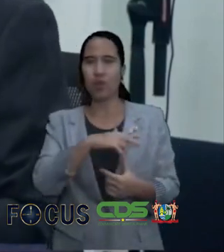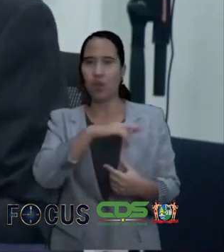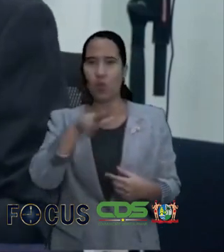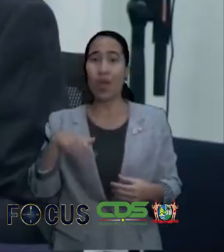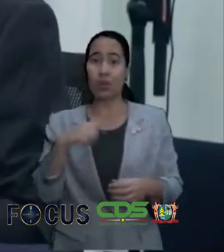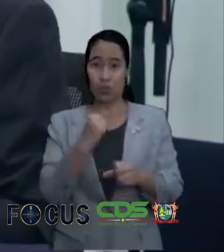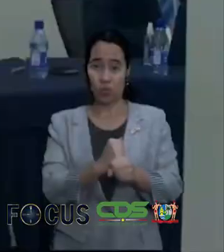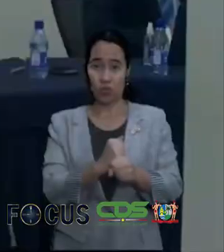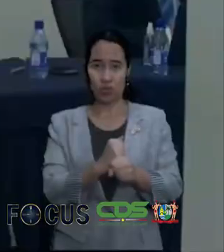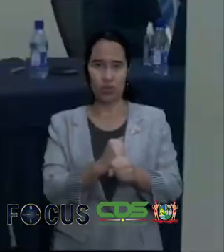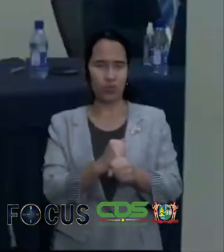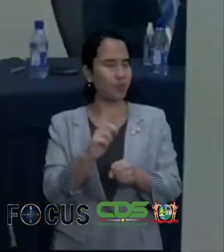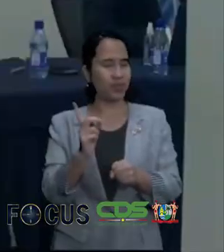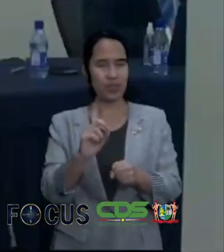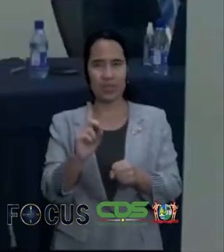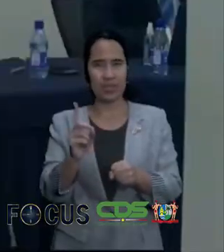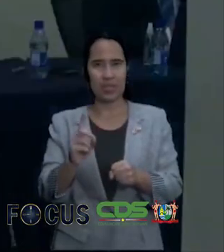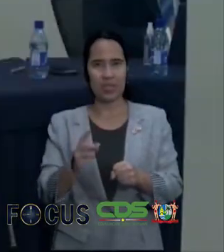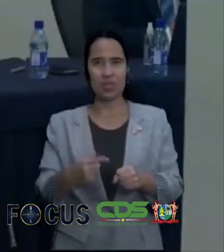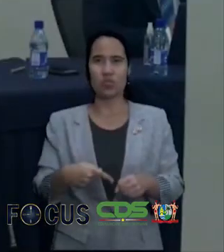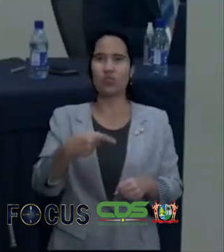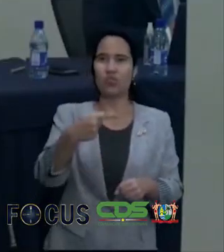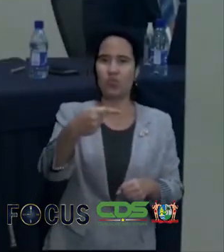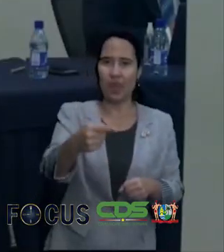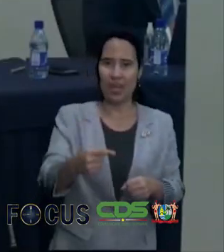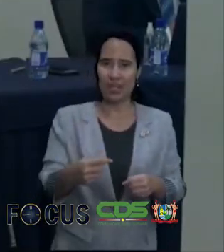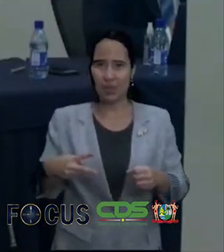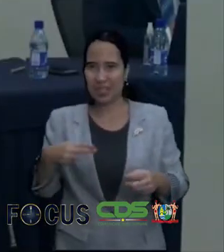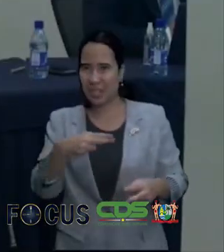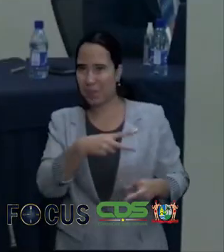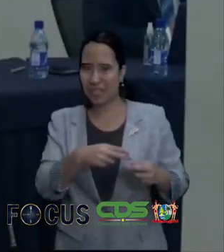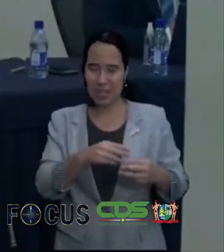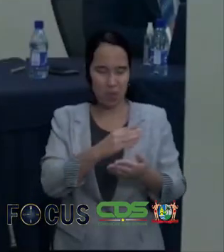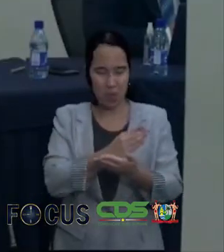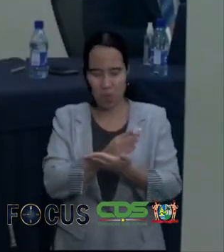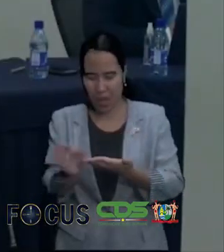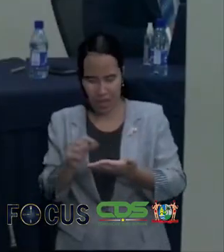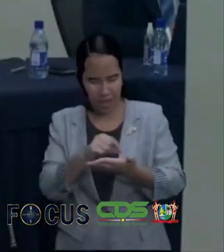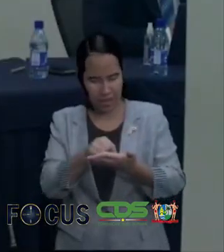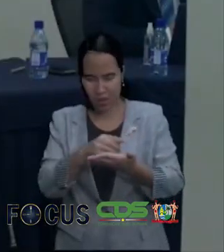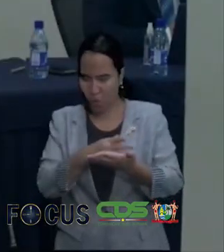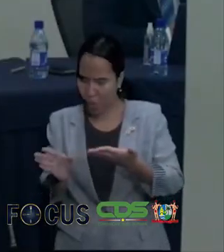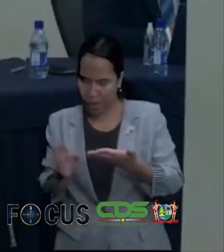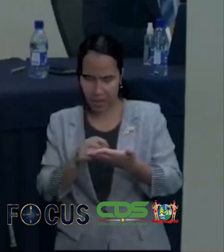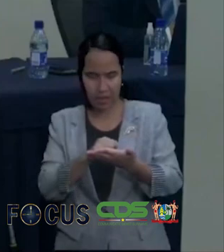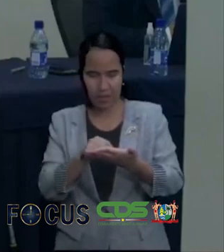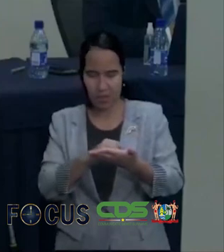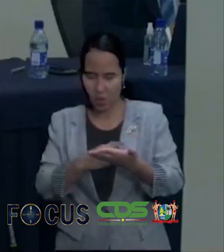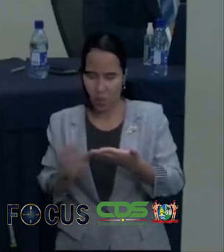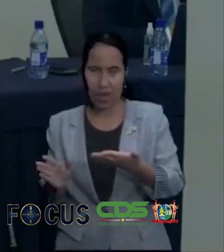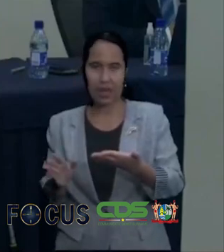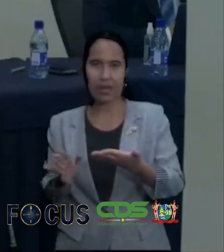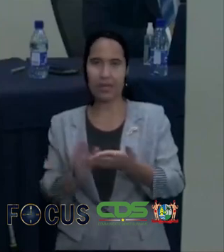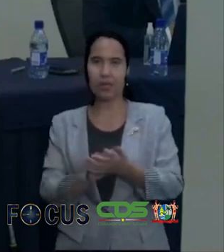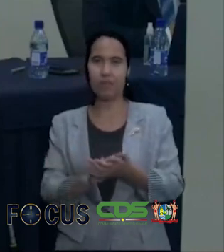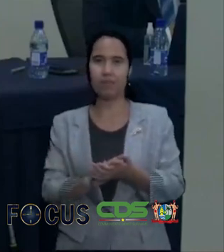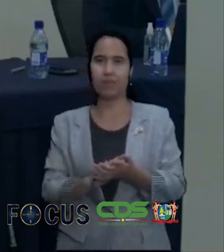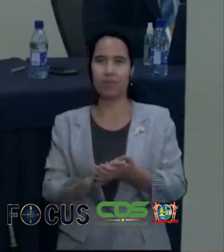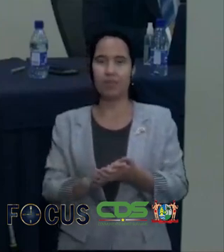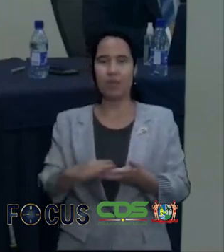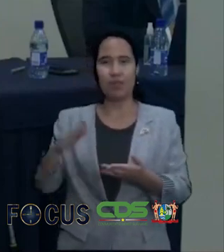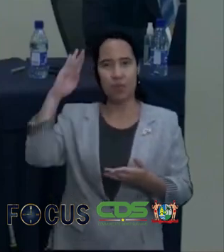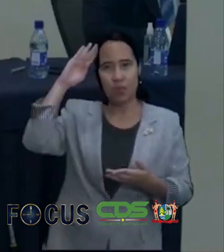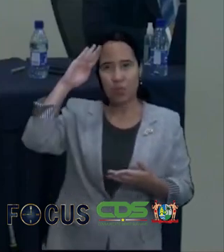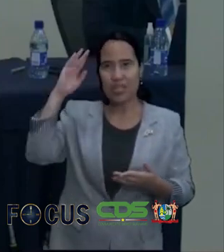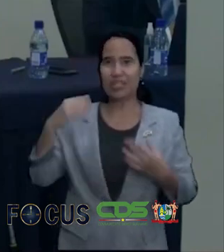we het doen niet door verder te knippen in de voorzieningen, want wat ga je doen met een politieapparaat dat niet in staat meer is